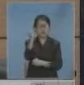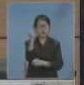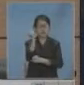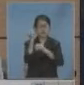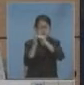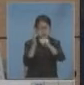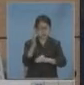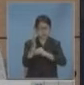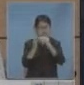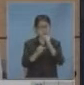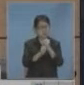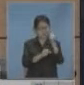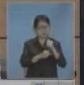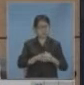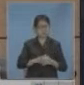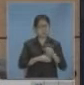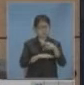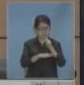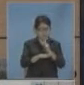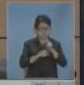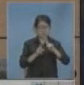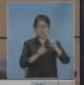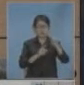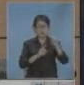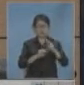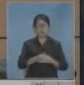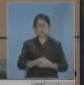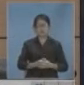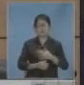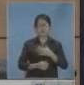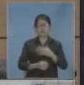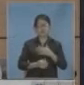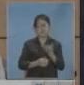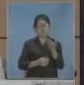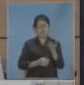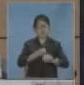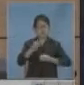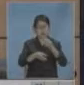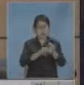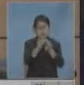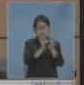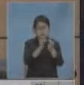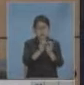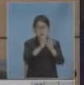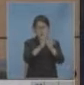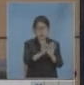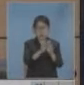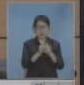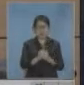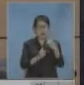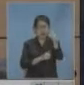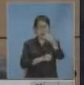เทศท่านประธานครับอีกประการหนึ่งผมใคร่ขออภิปรายไปยังผู้ที่มีอำนาจในกระทรว